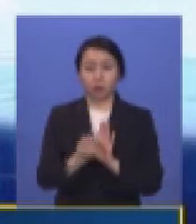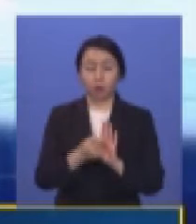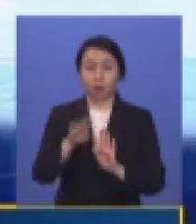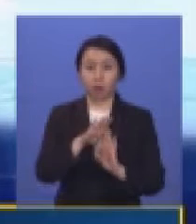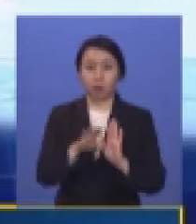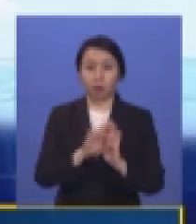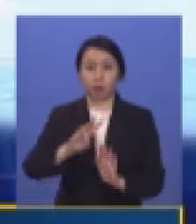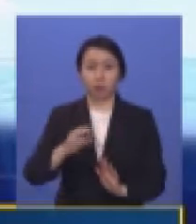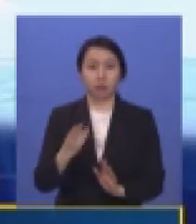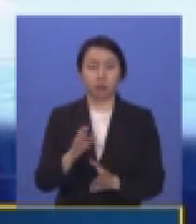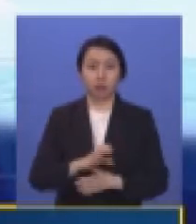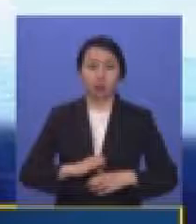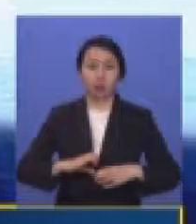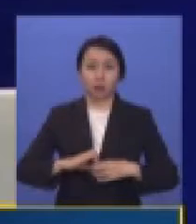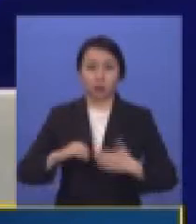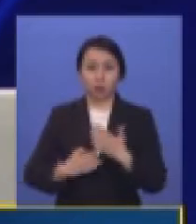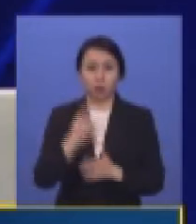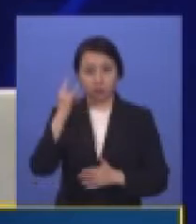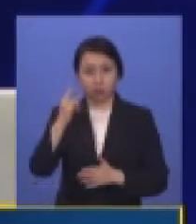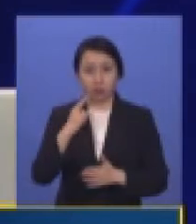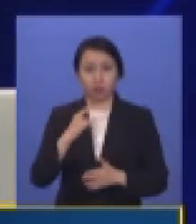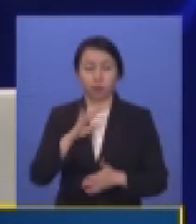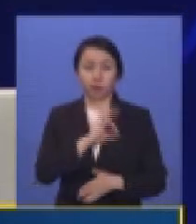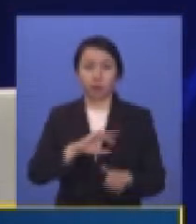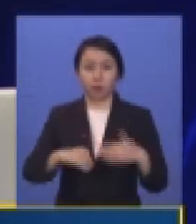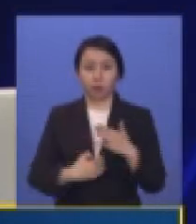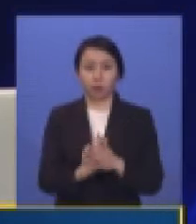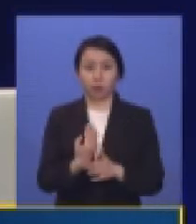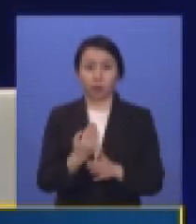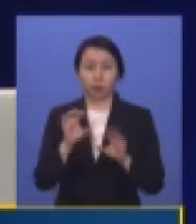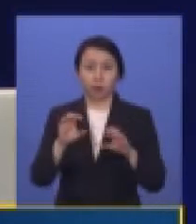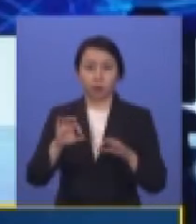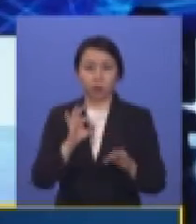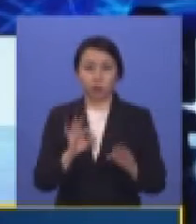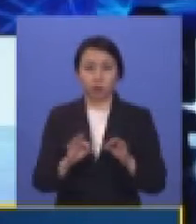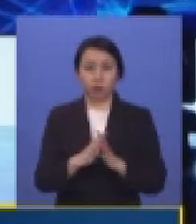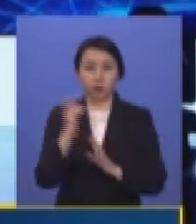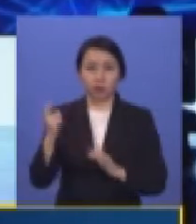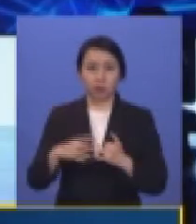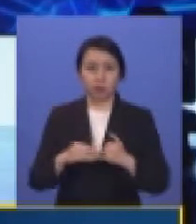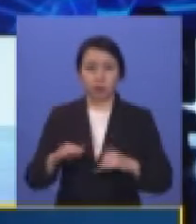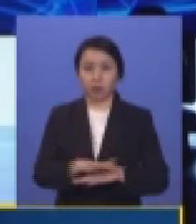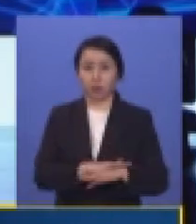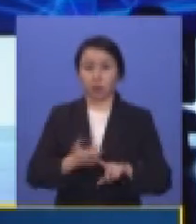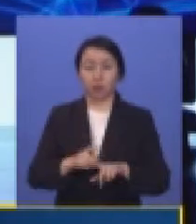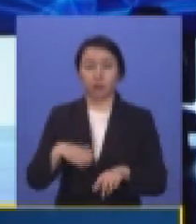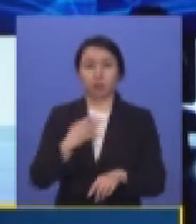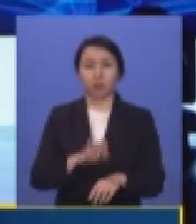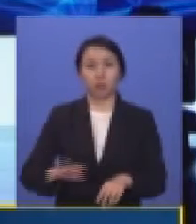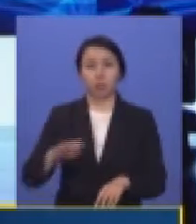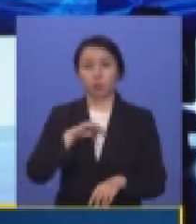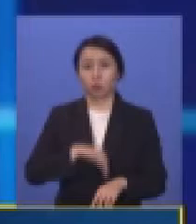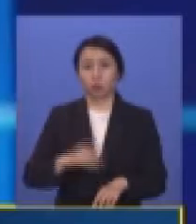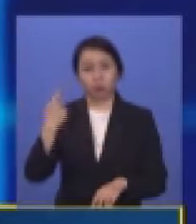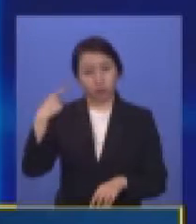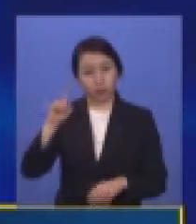вопросы в программе национального канала «Новый Казахстан», введение в закон нормы «хозяин земли – народ» – это важное